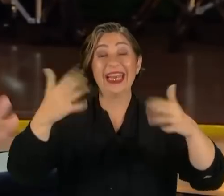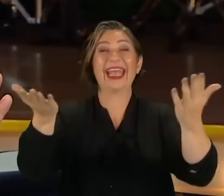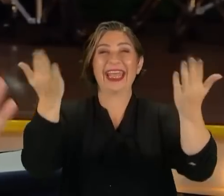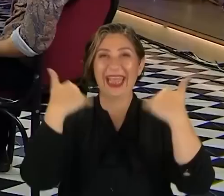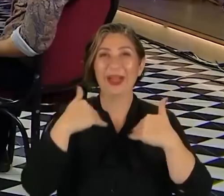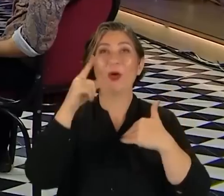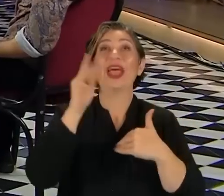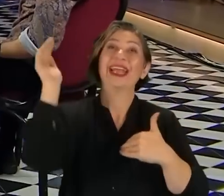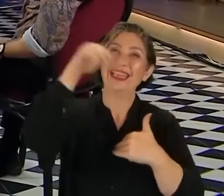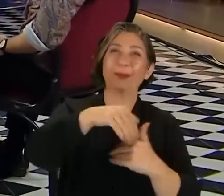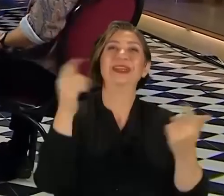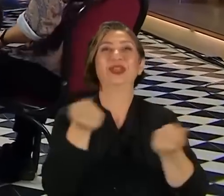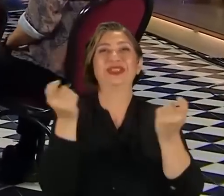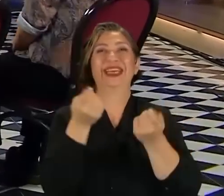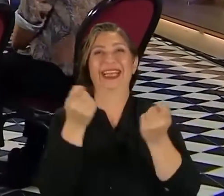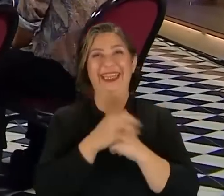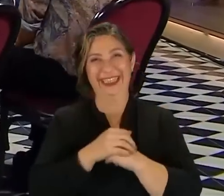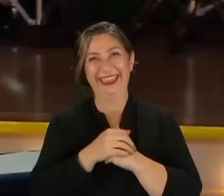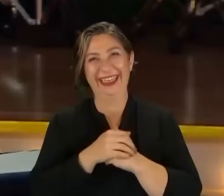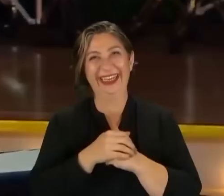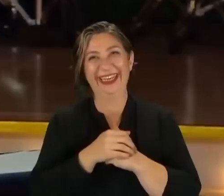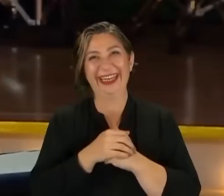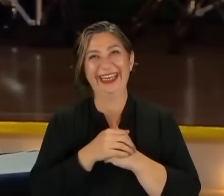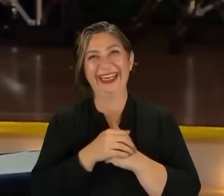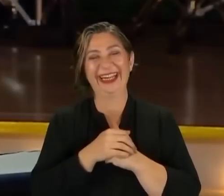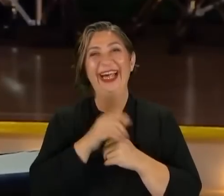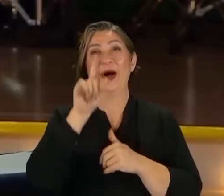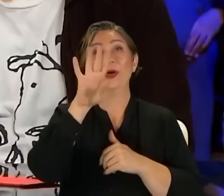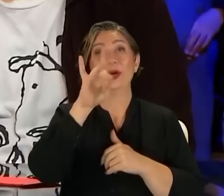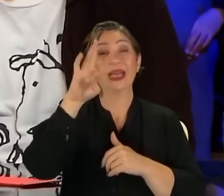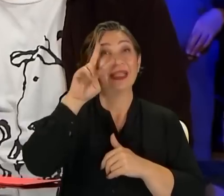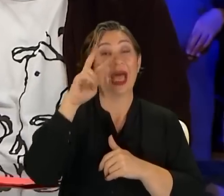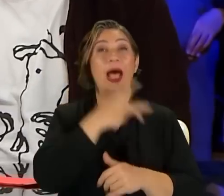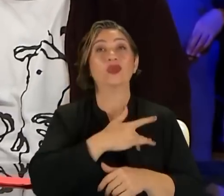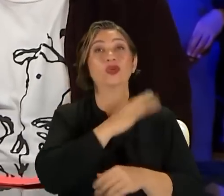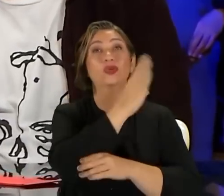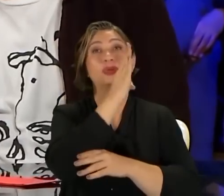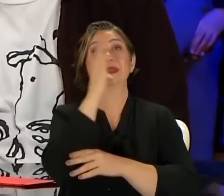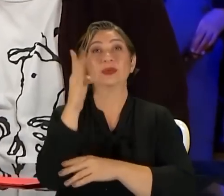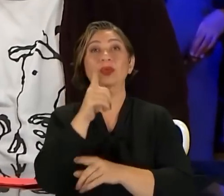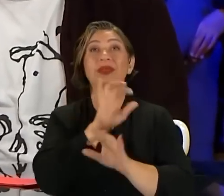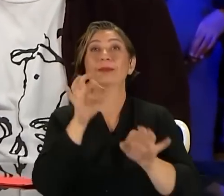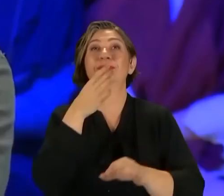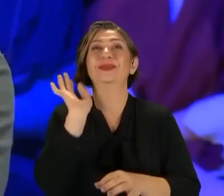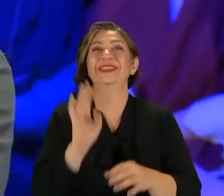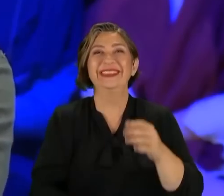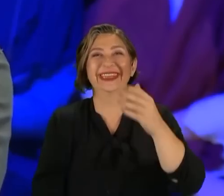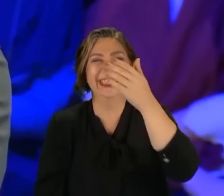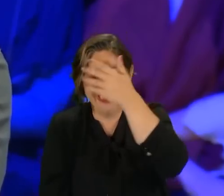gelin, onlar gelmeye çalışacaklar. Evet. 14 Aralık'ta da bir Anadolu turnesine çıkacağız ama onu da bilmiyoruz şu